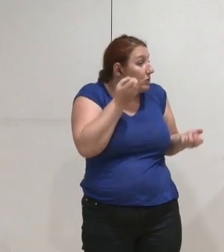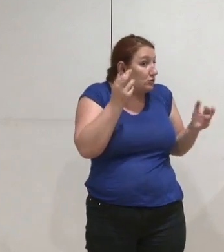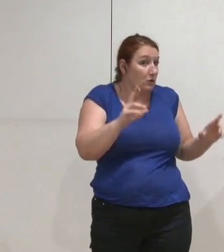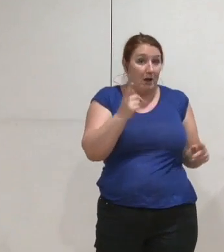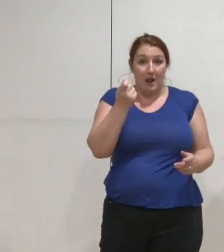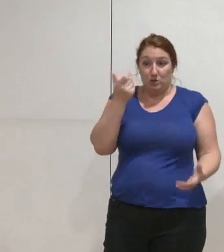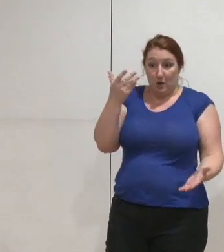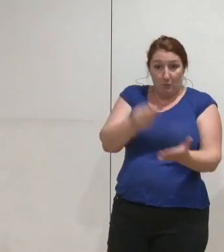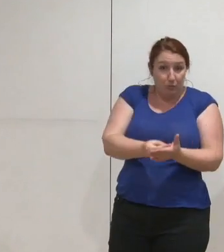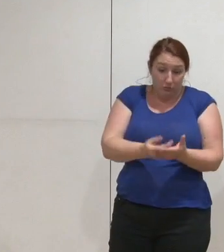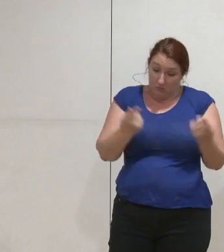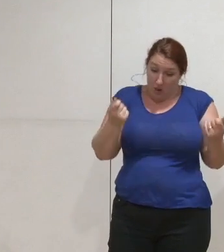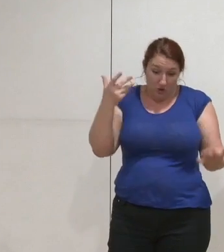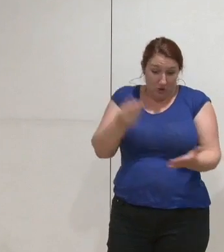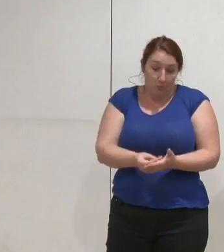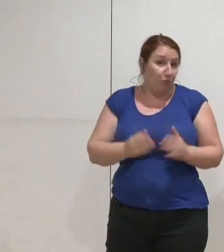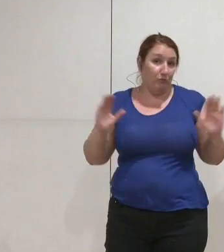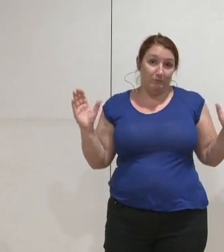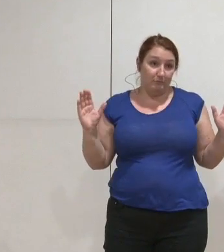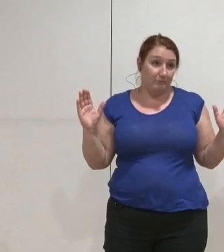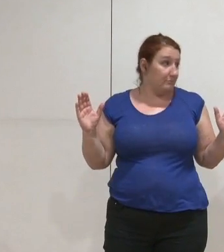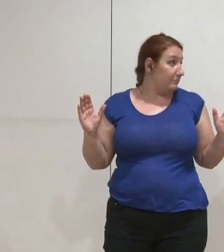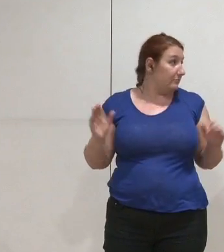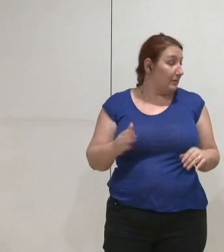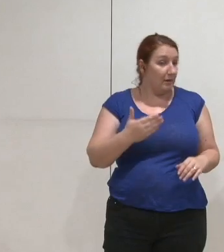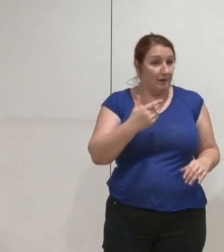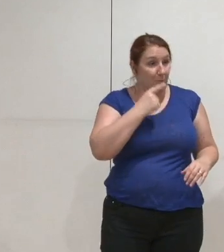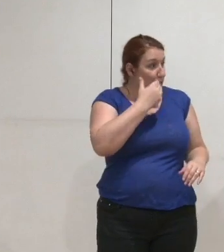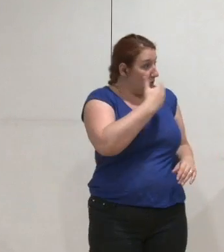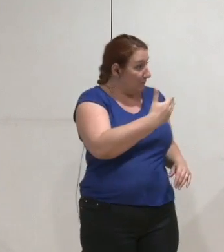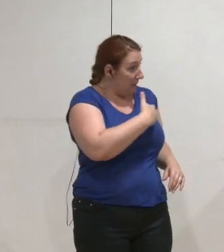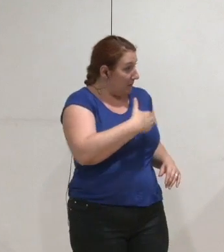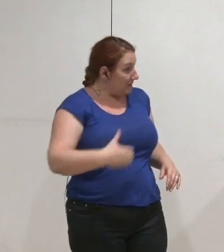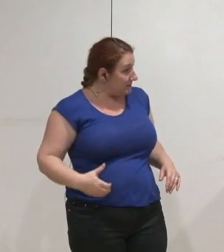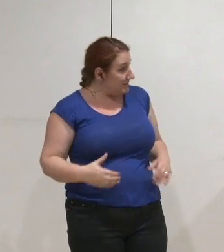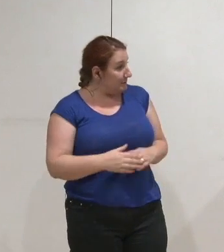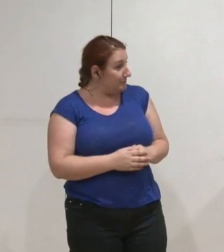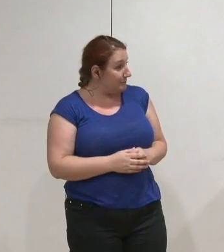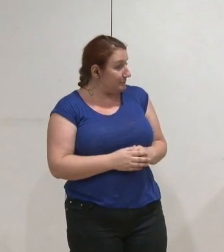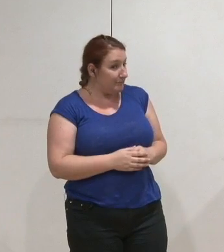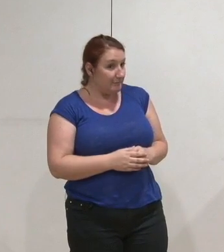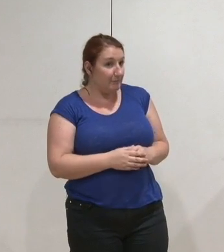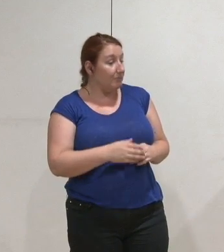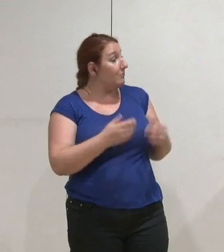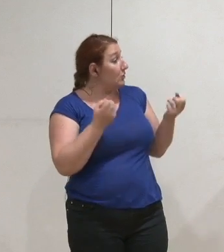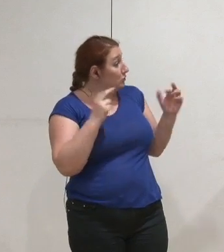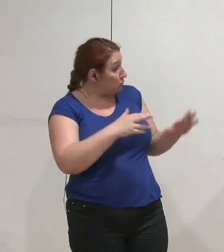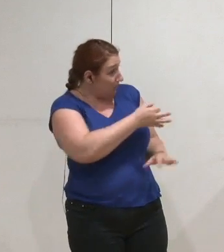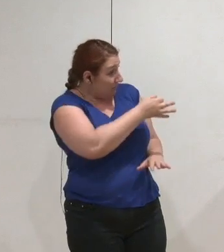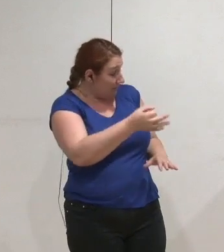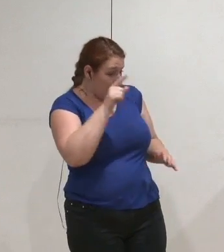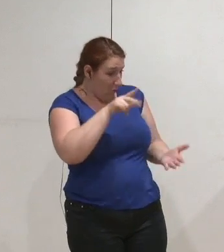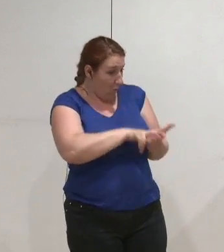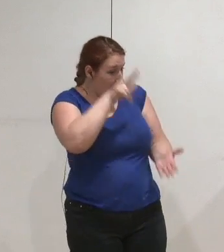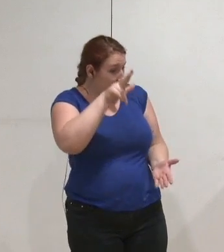plus d'argent il n'y a plus d'argent alors Monsieur Monsieur le Maire je vous remercie mais si c'est ce que vous avez dit et ben confirmez-le nous et dites-nous